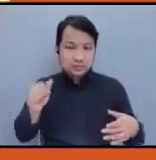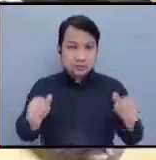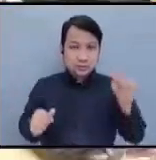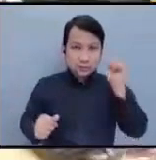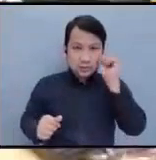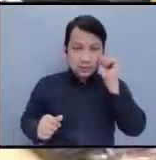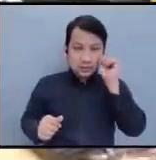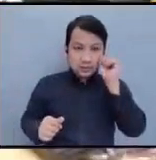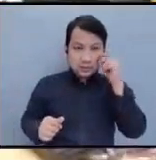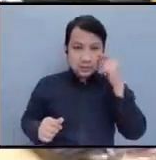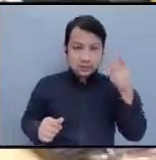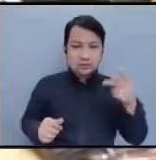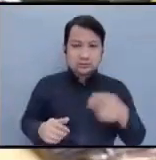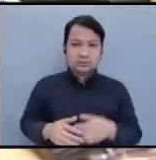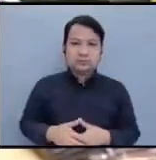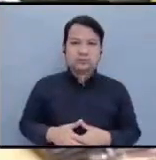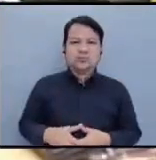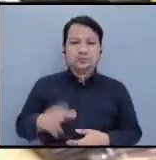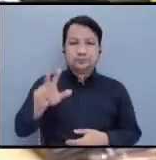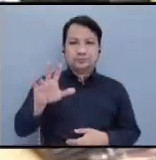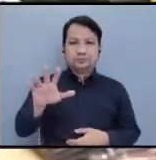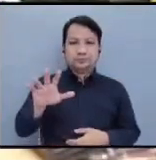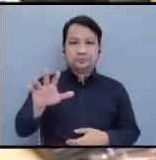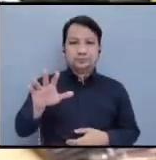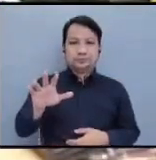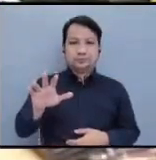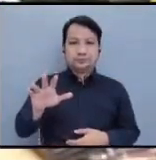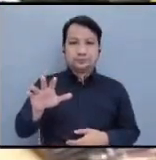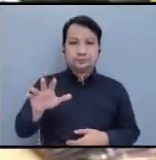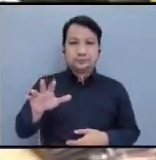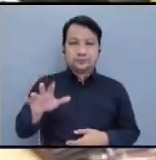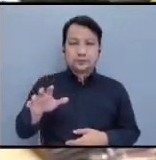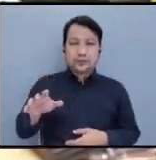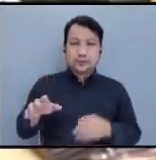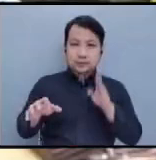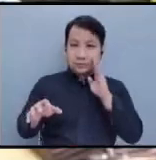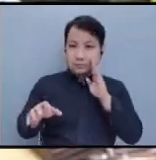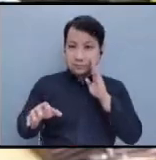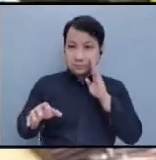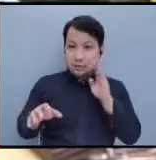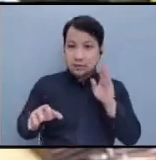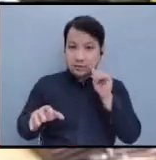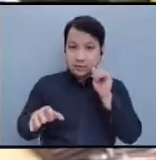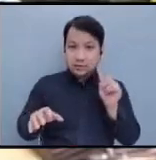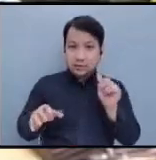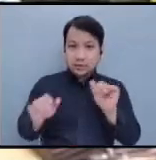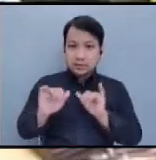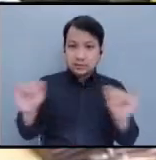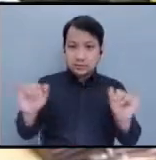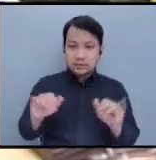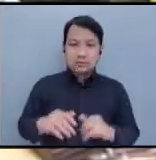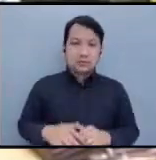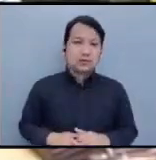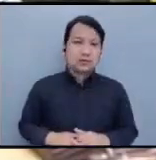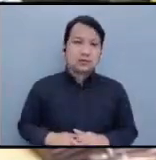Panganiban. 35 years old na daw si Angelica, sabi ni Tito Gorgie. Si Bea, ilang taon na? Ganun din. Ah, pareho.